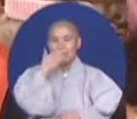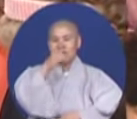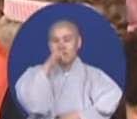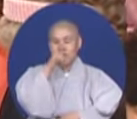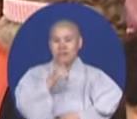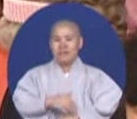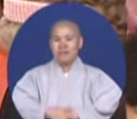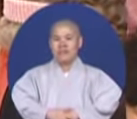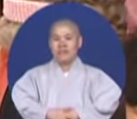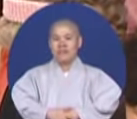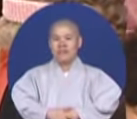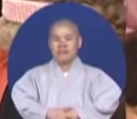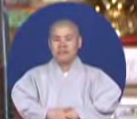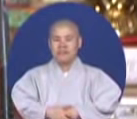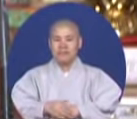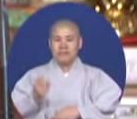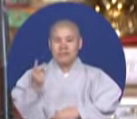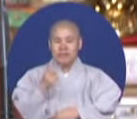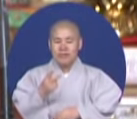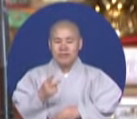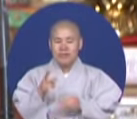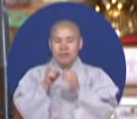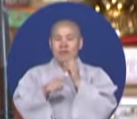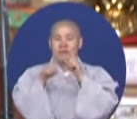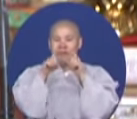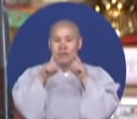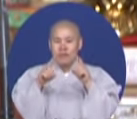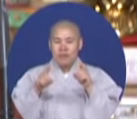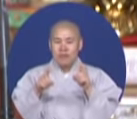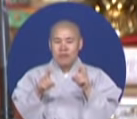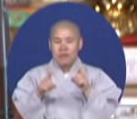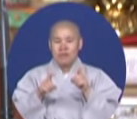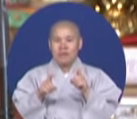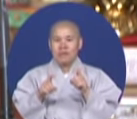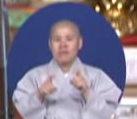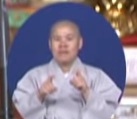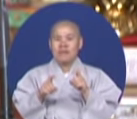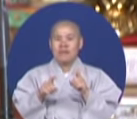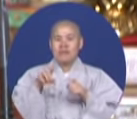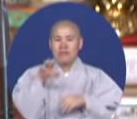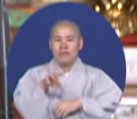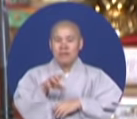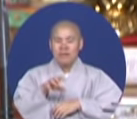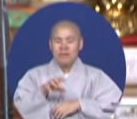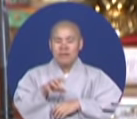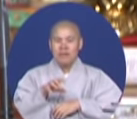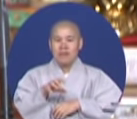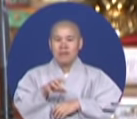있습니다. 그리고 이 절이라고 하는 것은 그